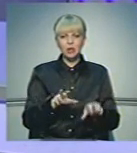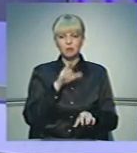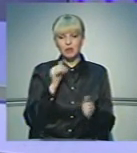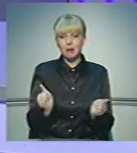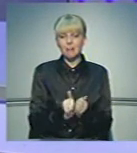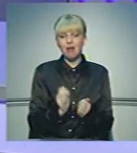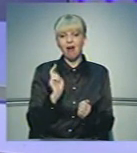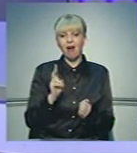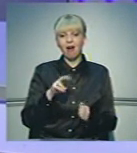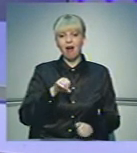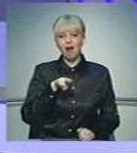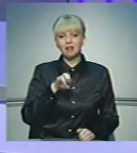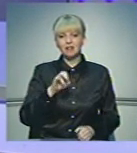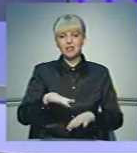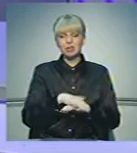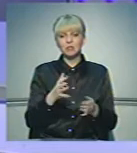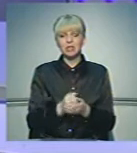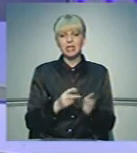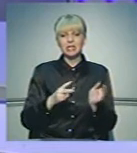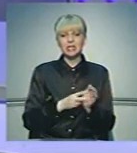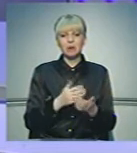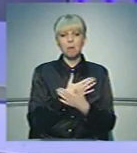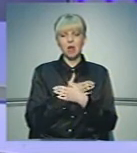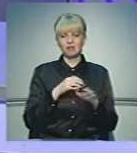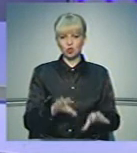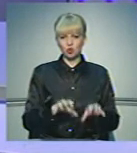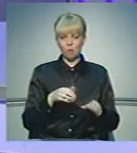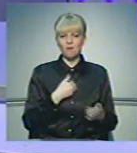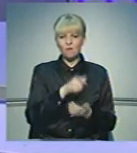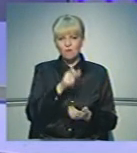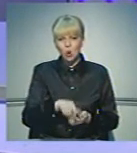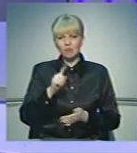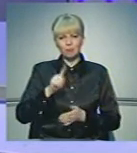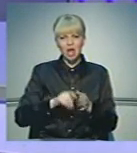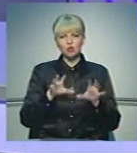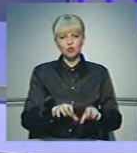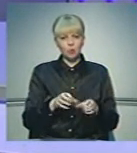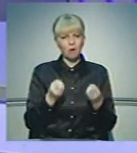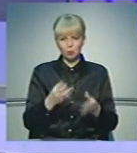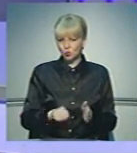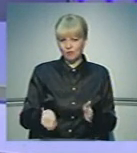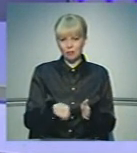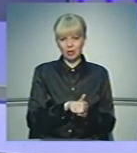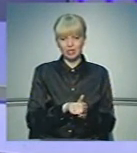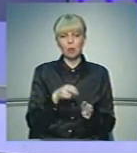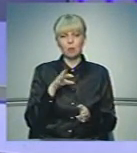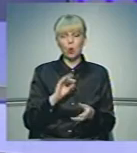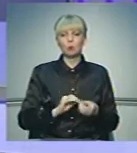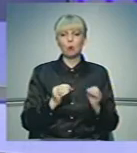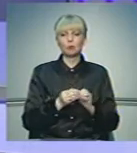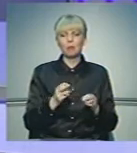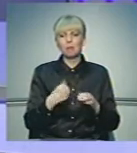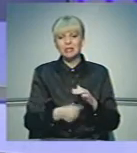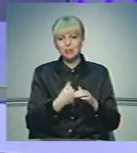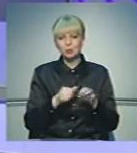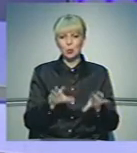біля Калинівського ринку знайшли 7 мертвих собак. Волонтери впевнені, собак просто вбили. Про проблему